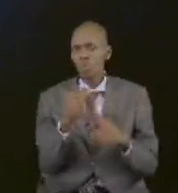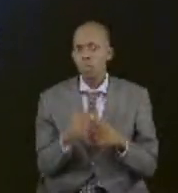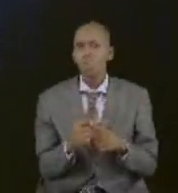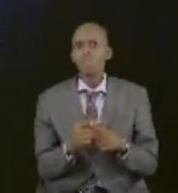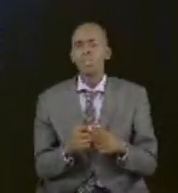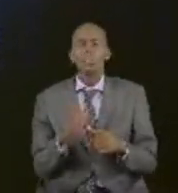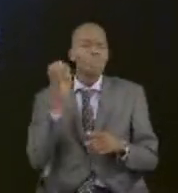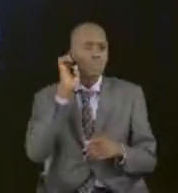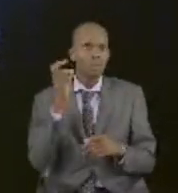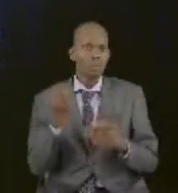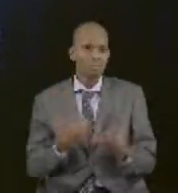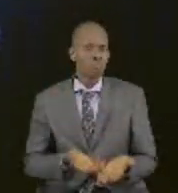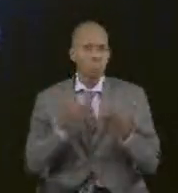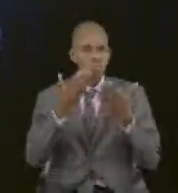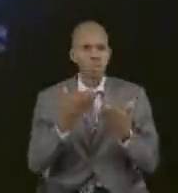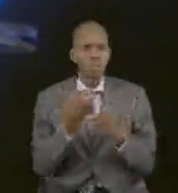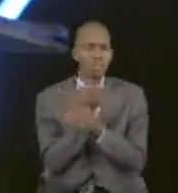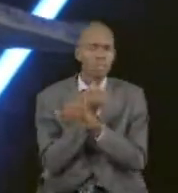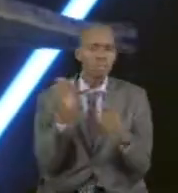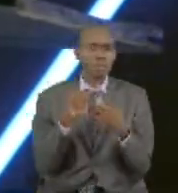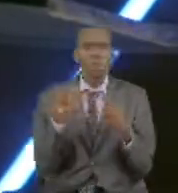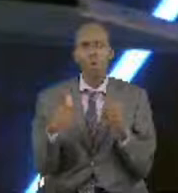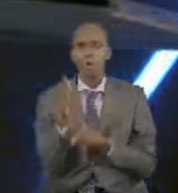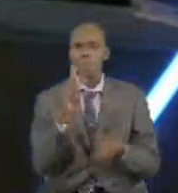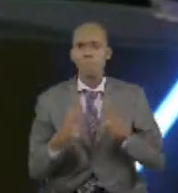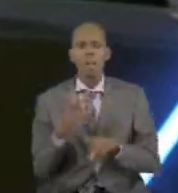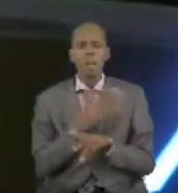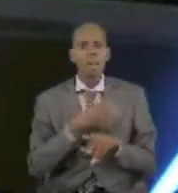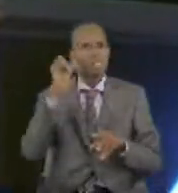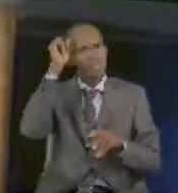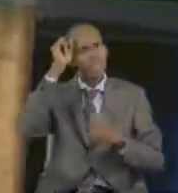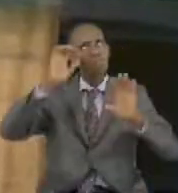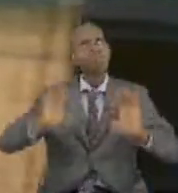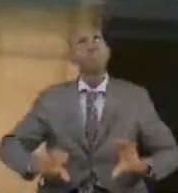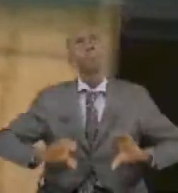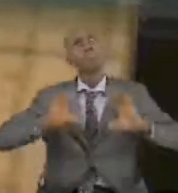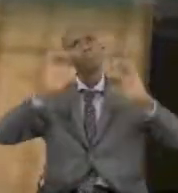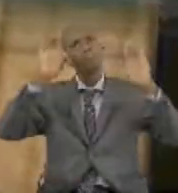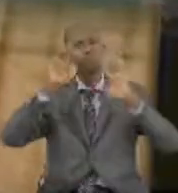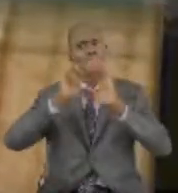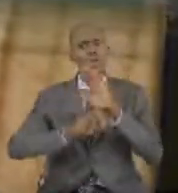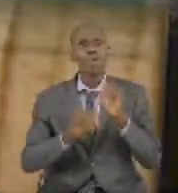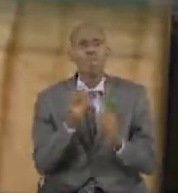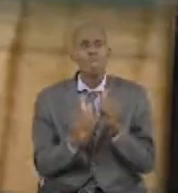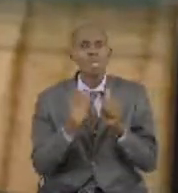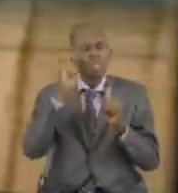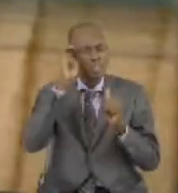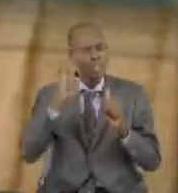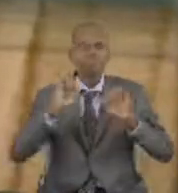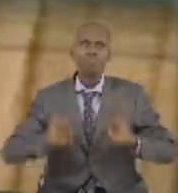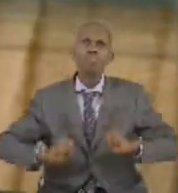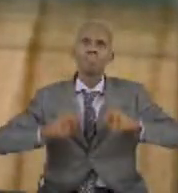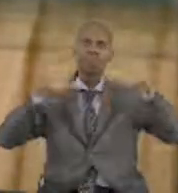la poursuite du salut pour les autres et l'engagement dans lequel il s'était